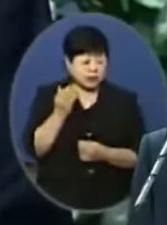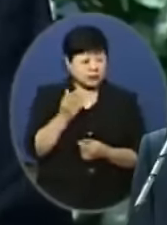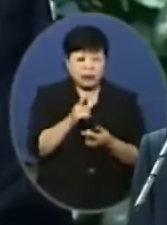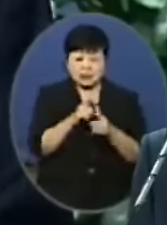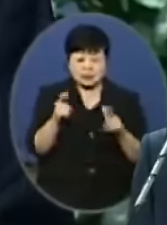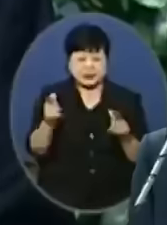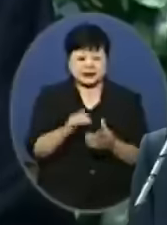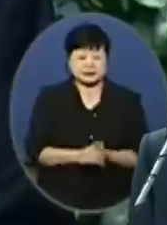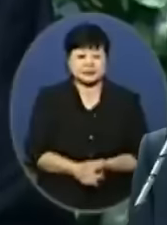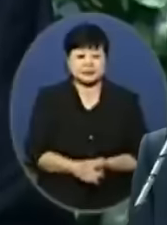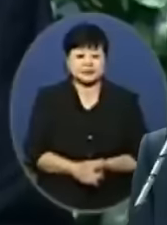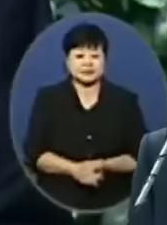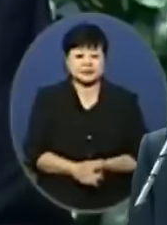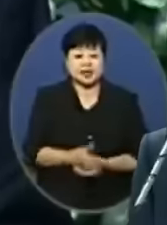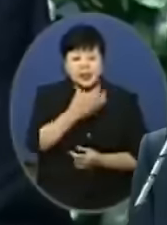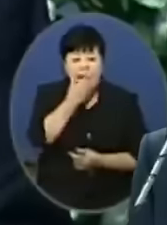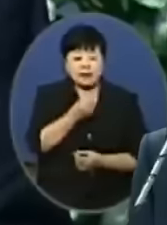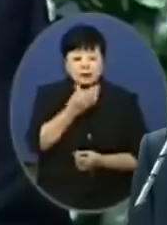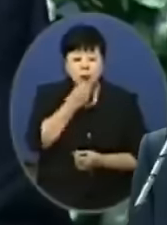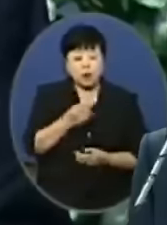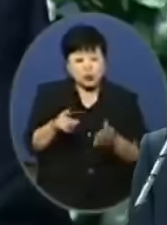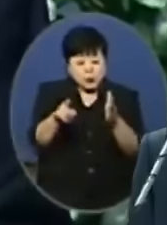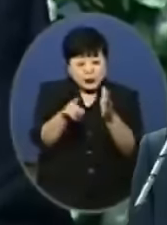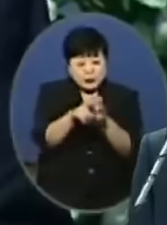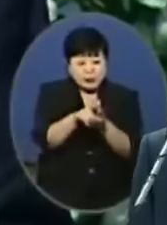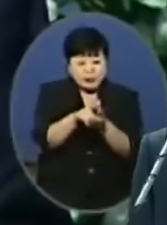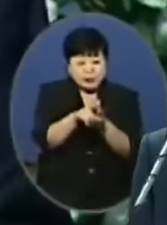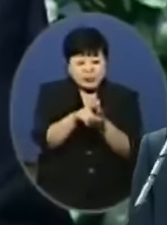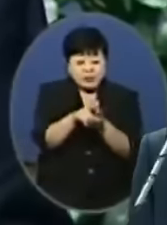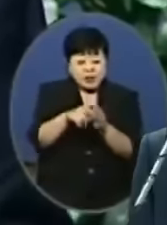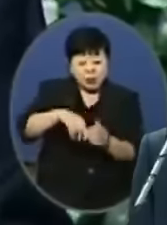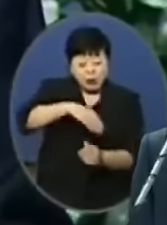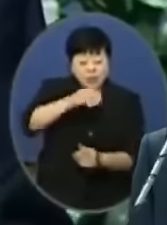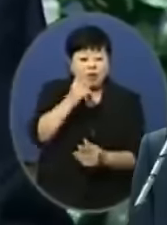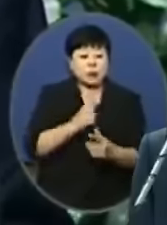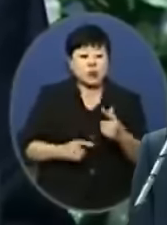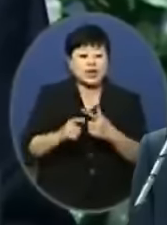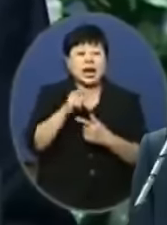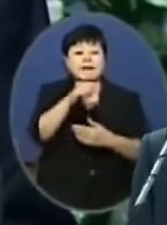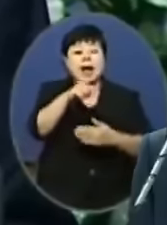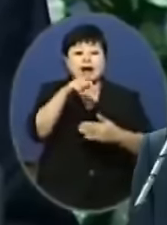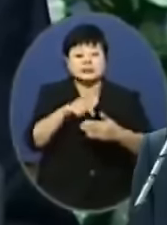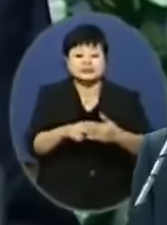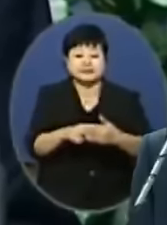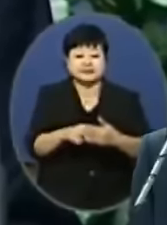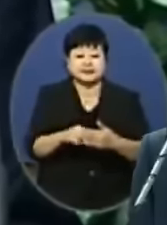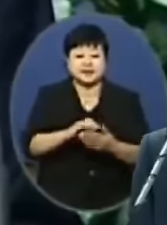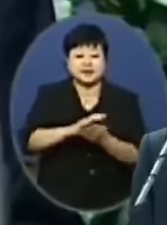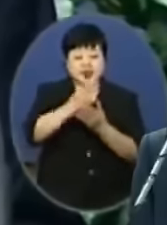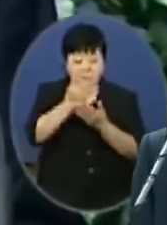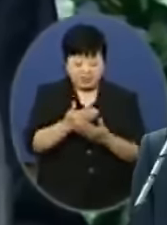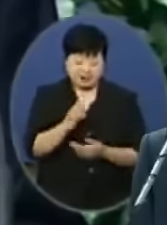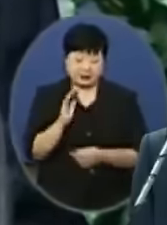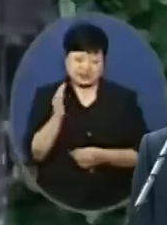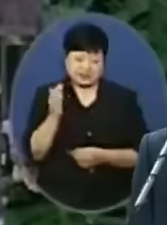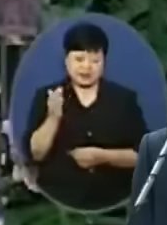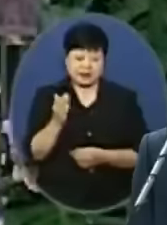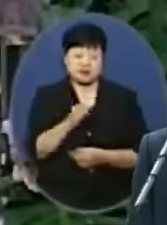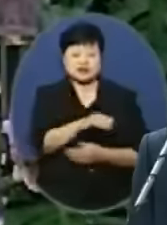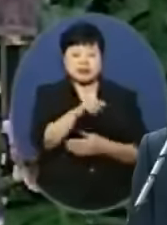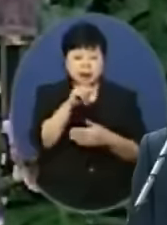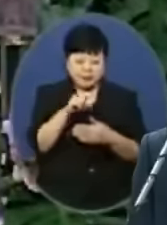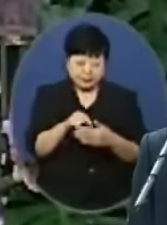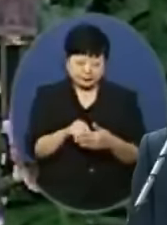않은 것입니다. 행복해지기 위해서는 환경보다도 마음이 달라져야 되는 것입니다. 우리